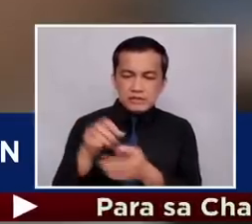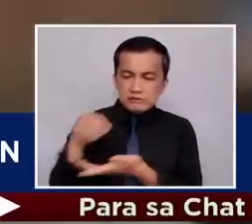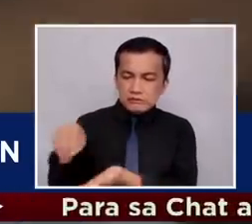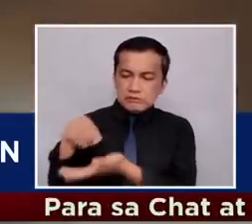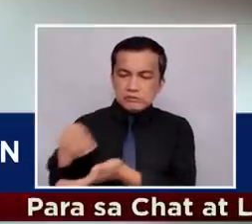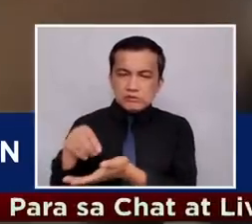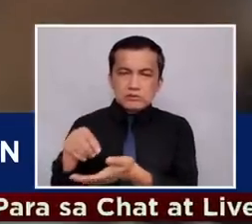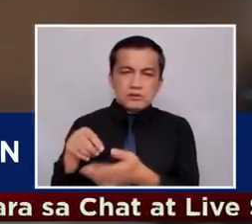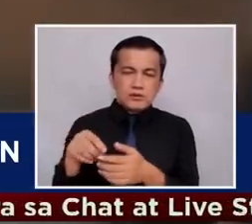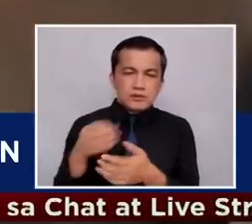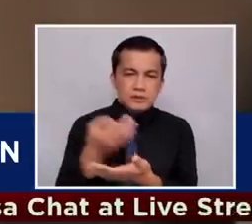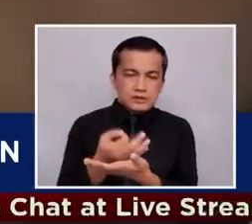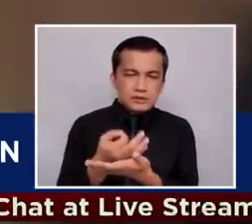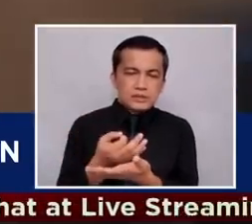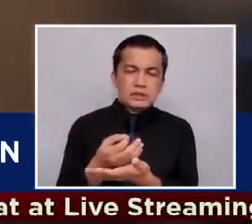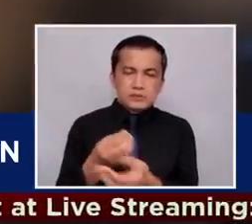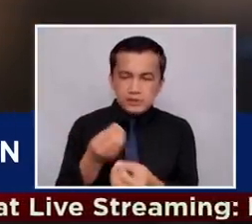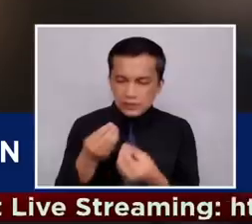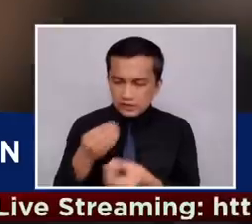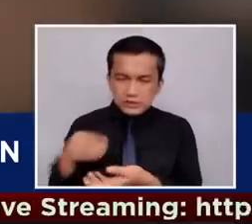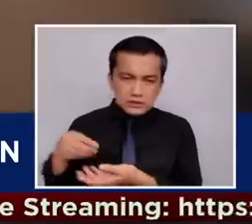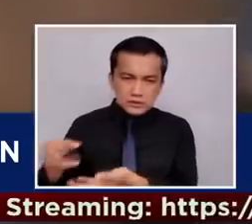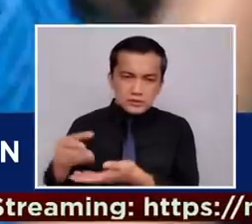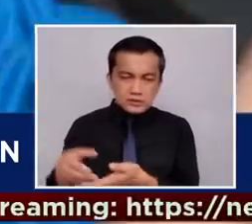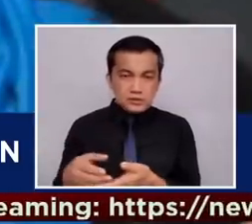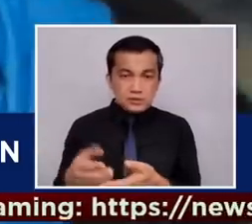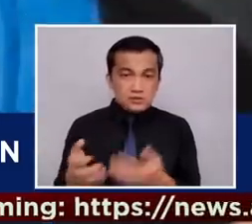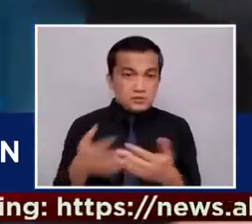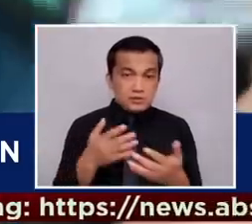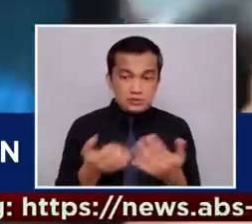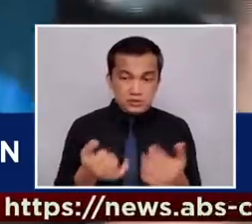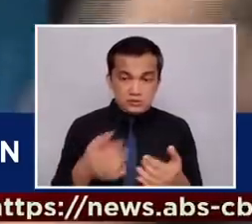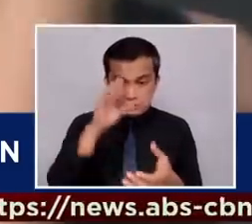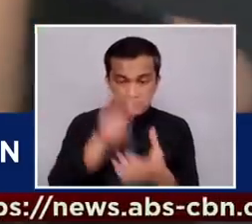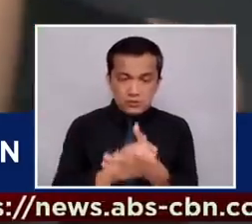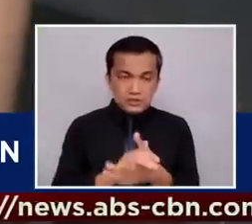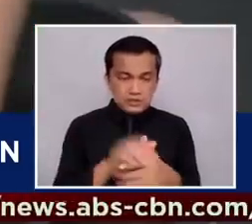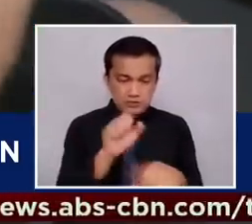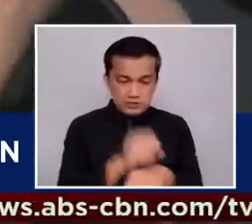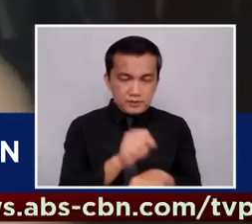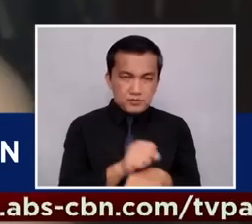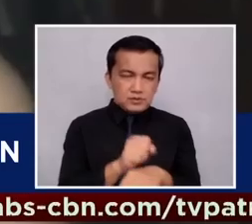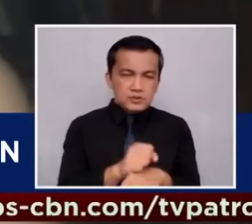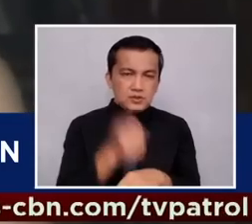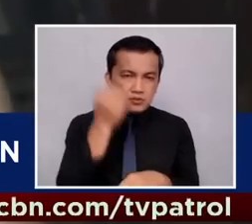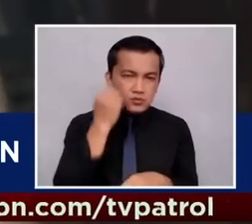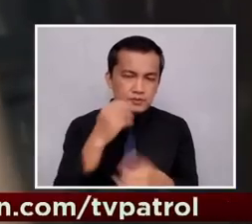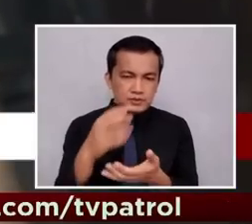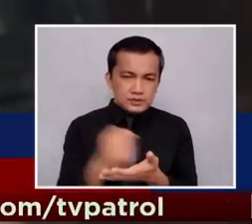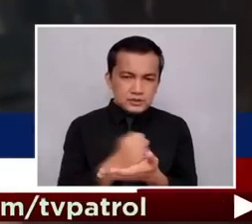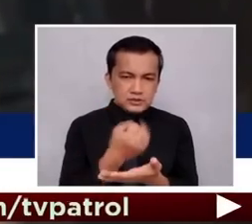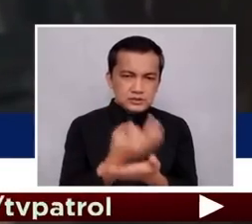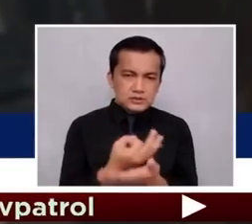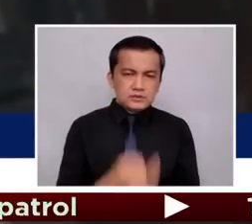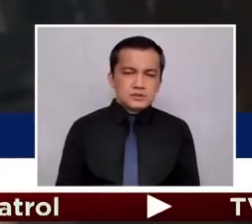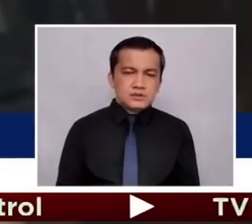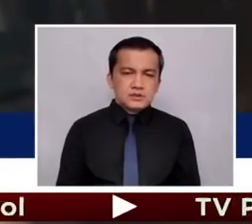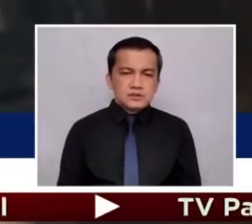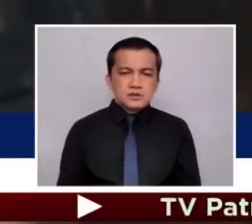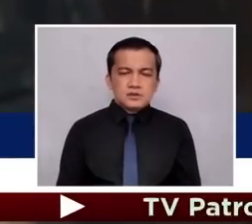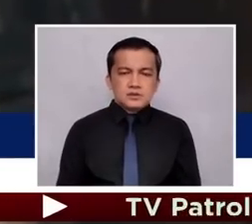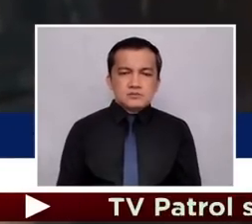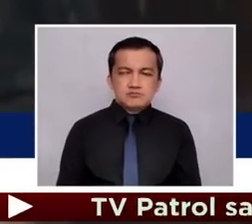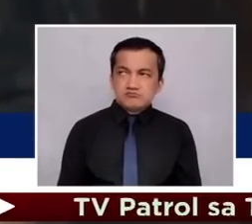inaasahan. Pero kahit ngayong nakakapamasada na ang asawa niya, kapos pa rin ang kita nito. Dalawang beses lang po talaga